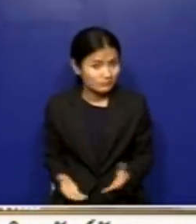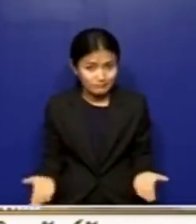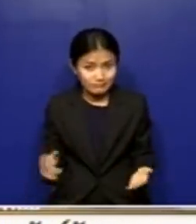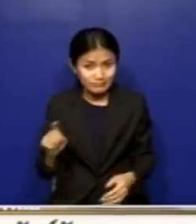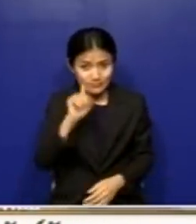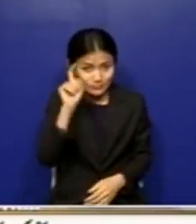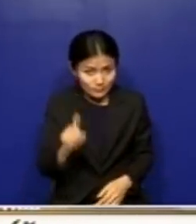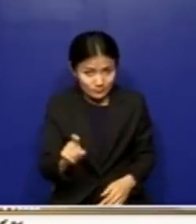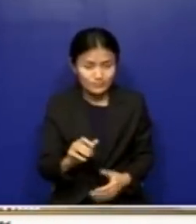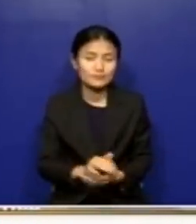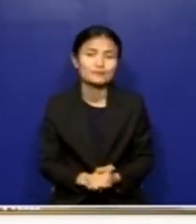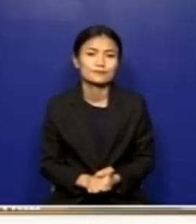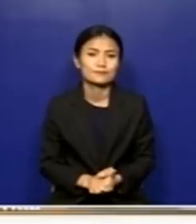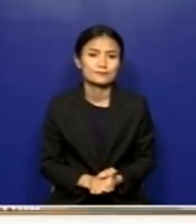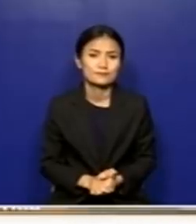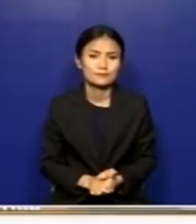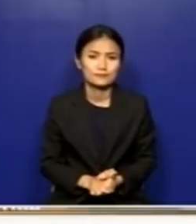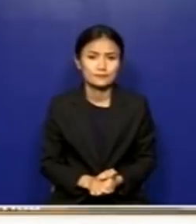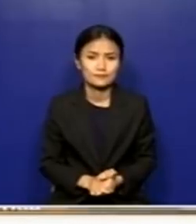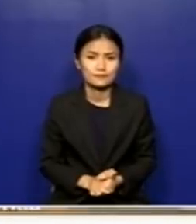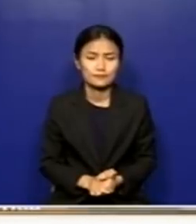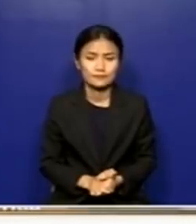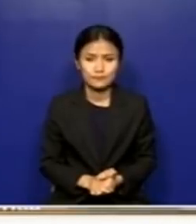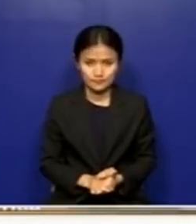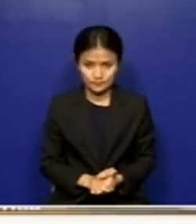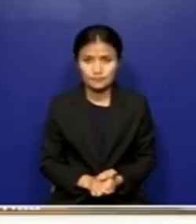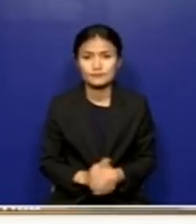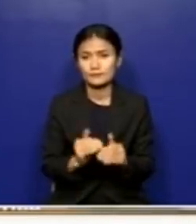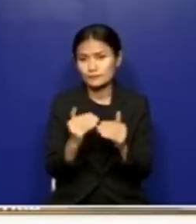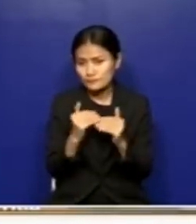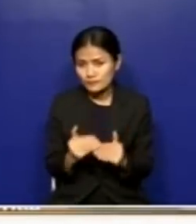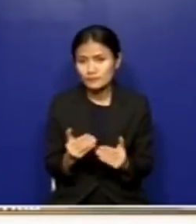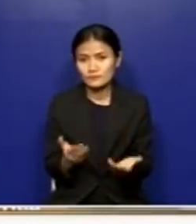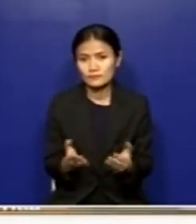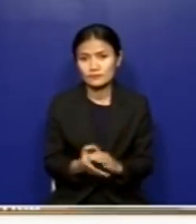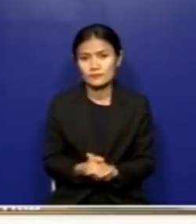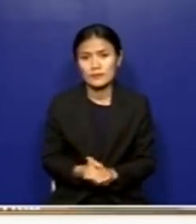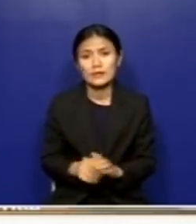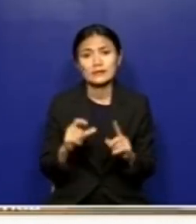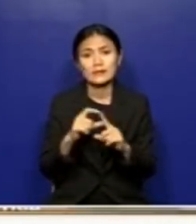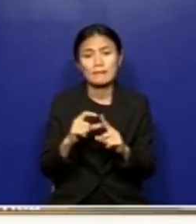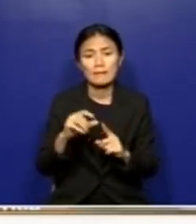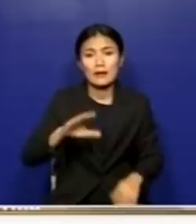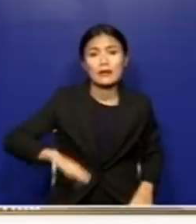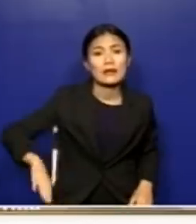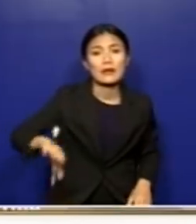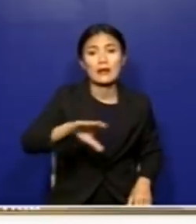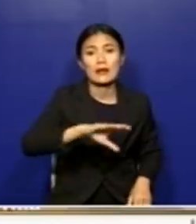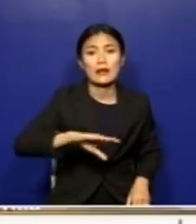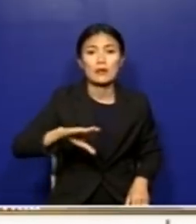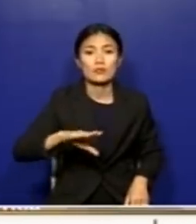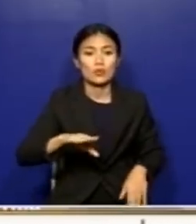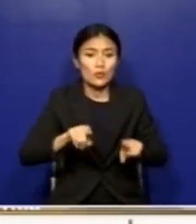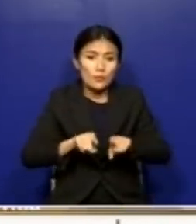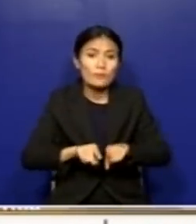ามแรกแล้วก็อกปเด็หนึ่งไม่วาคุจะใช้คำว่าอะไรเราไมทงกันหอวปัจจุบันได้มคงการออกมาอีก